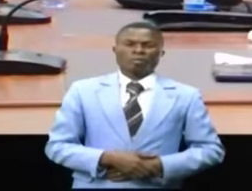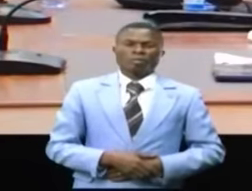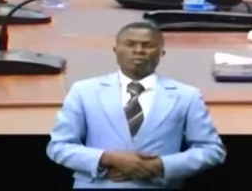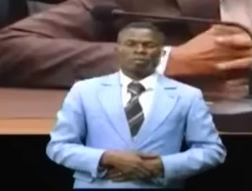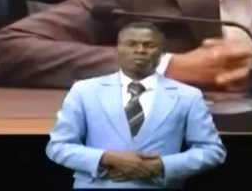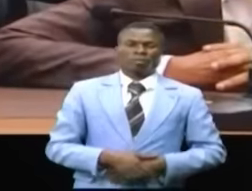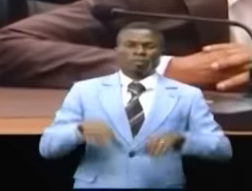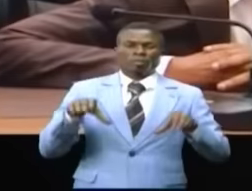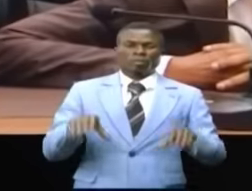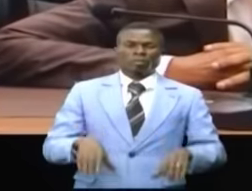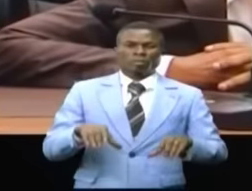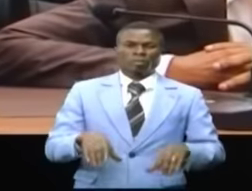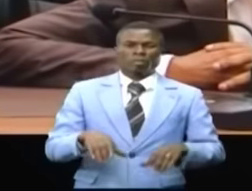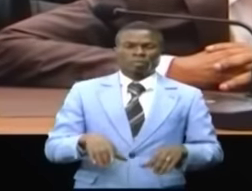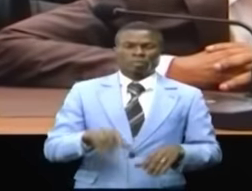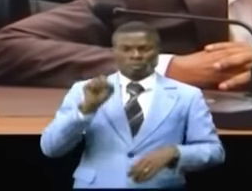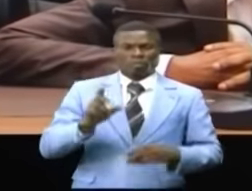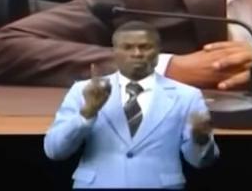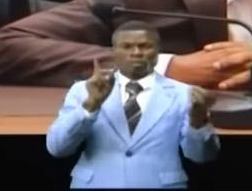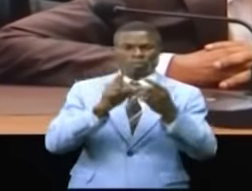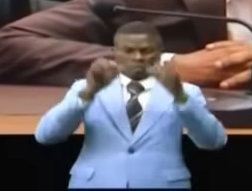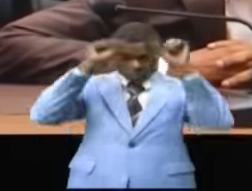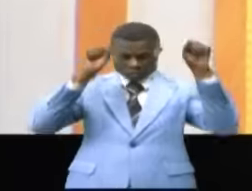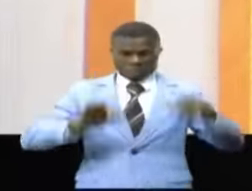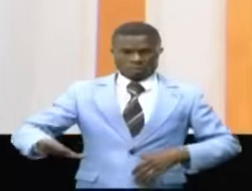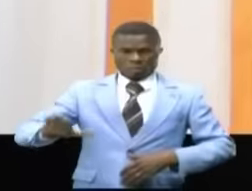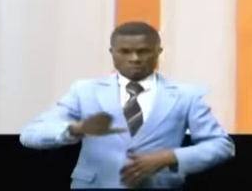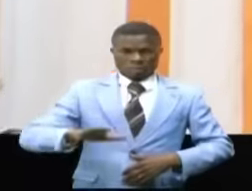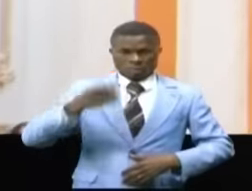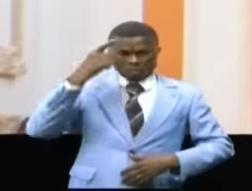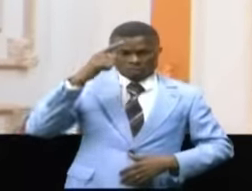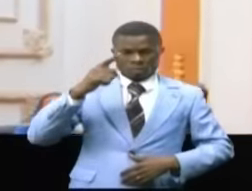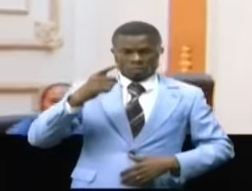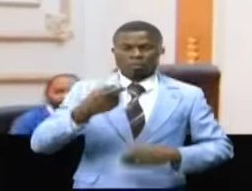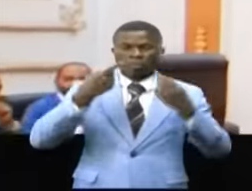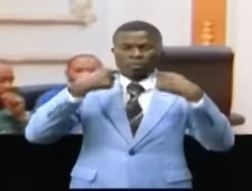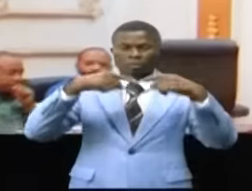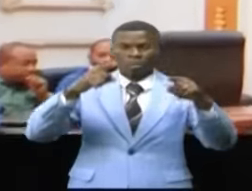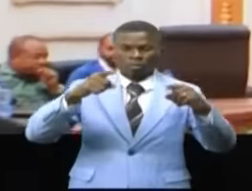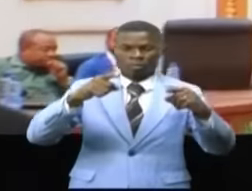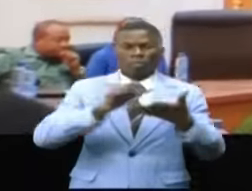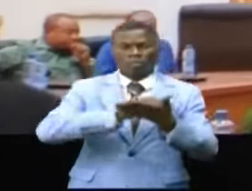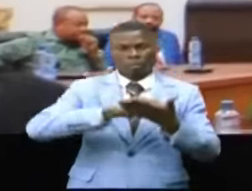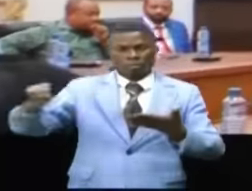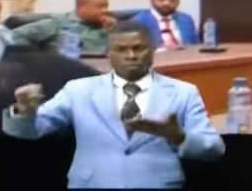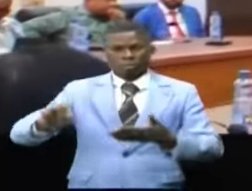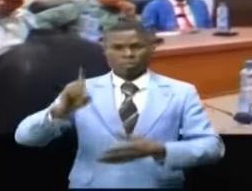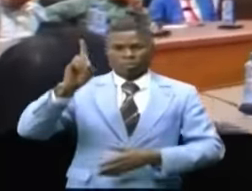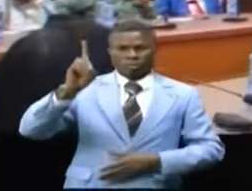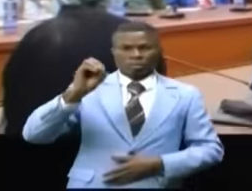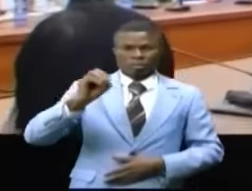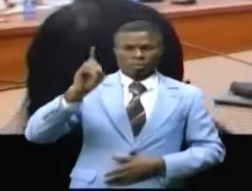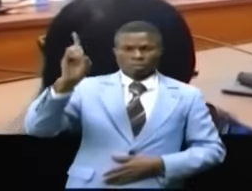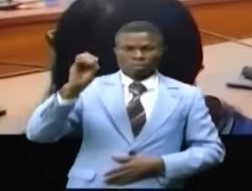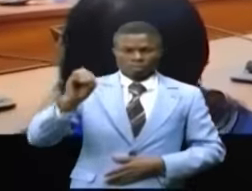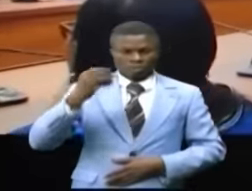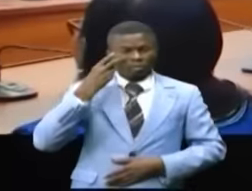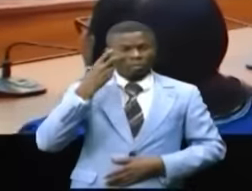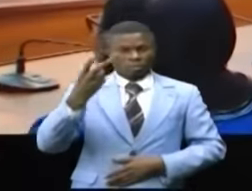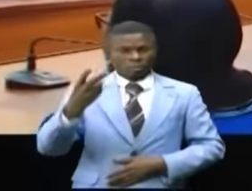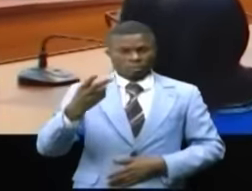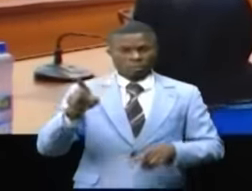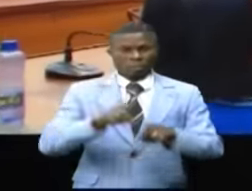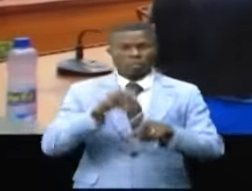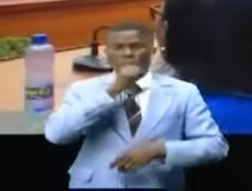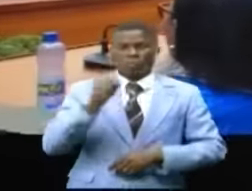au Congo, veulent rencontrer le président de la République pour lui annoncer la déchéance de Dodo Kamba, qu'il considère comme